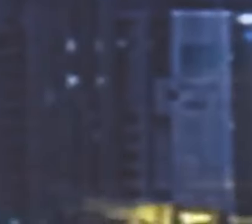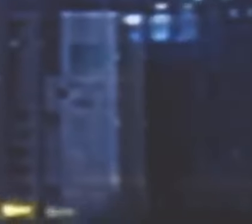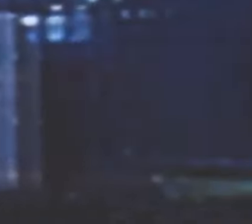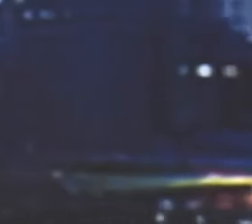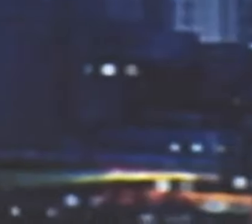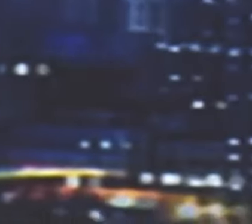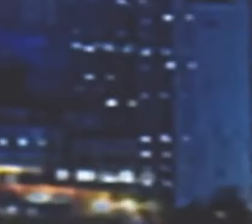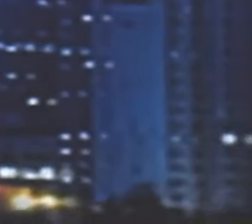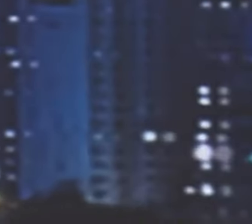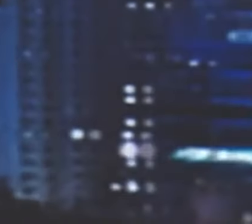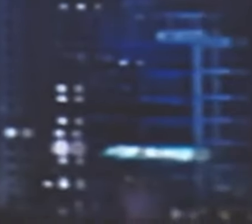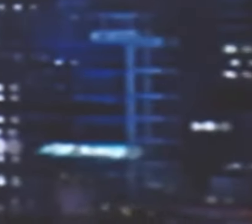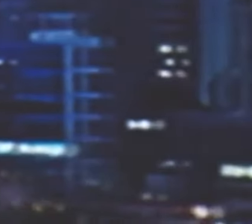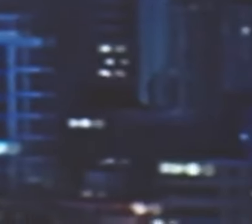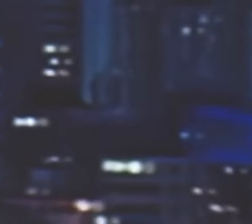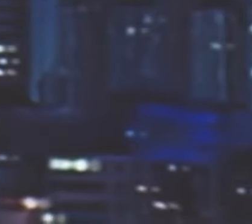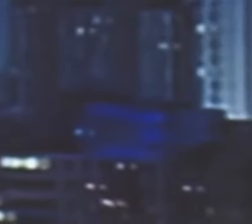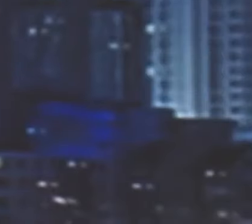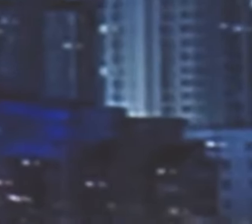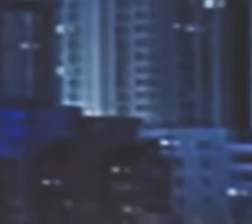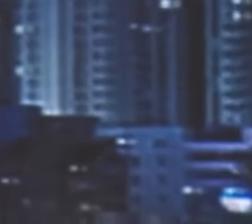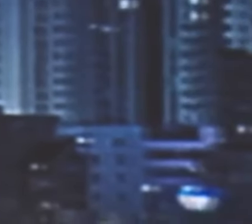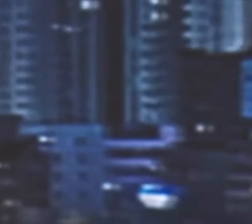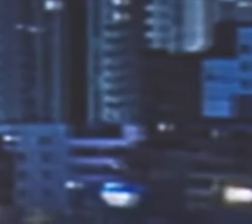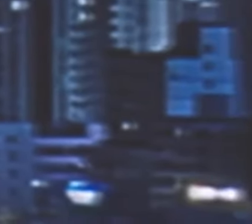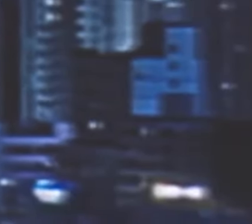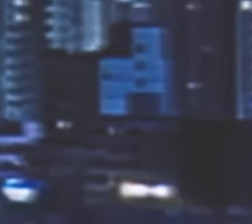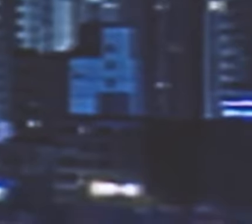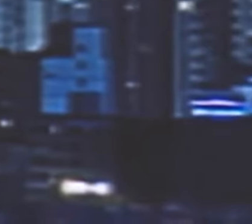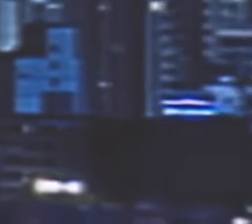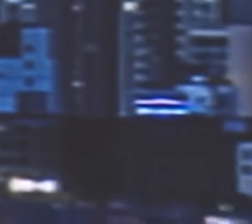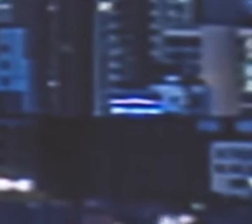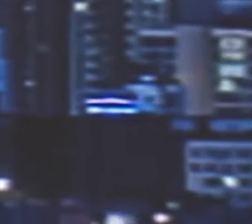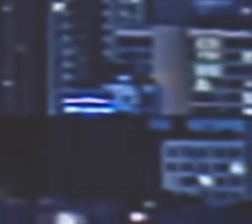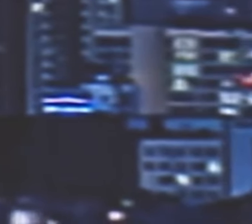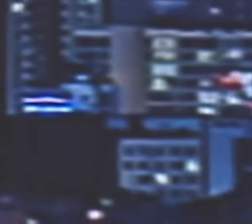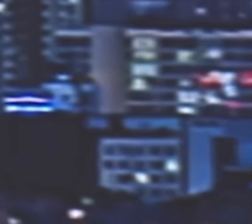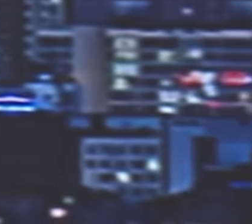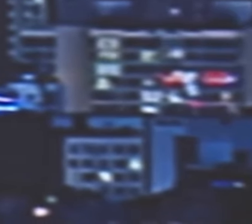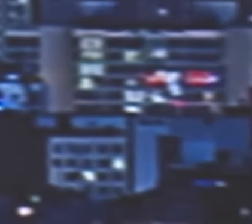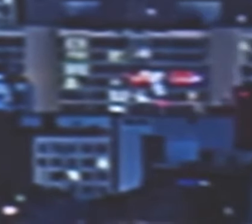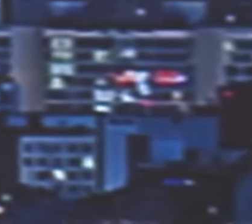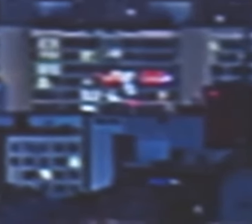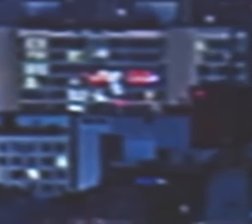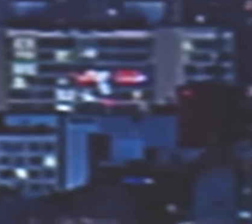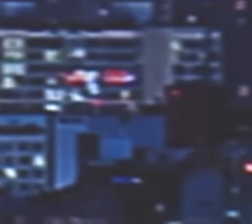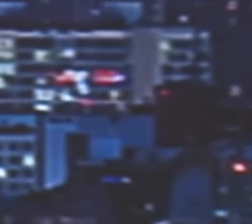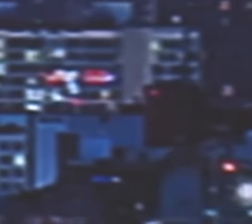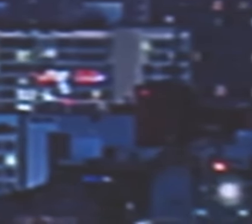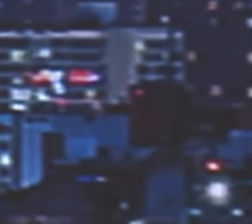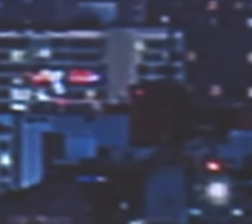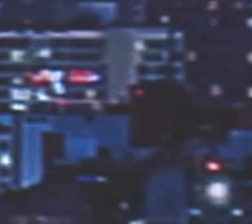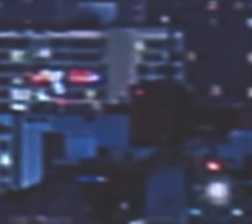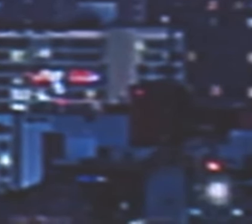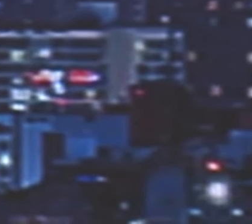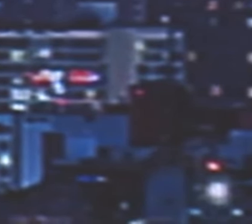JTBC 뉴스를 시청해 주셔서 고맙습니다. 저희는 저녁 6시 50분 뉴스룸에서 뵙겠습니다.